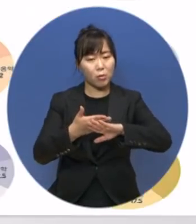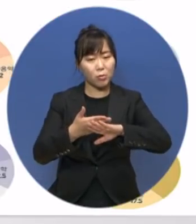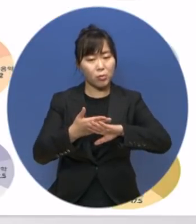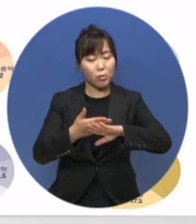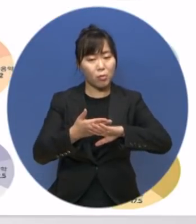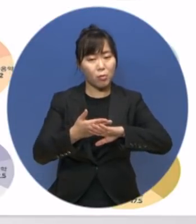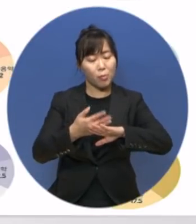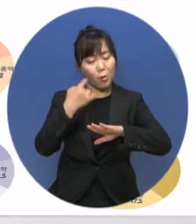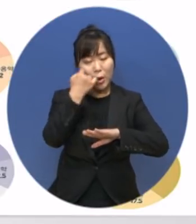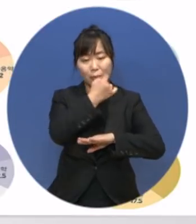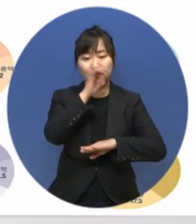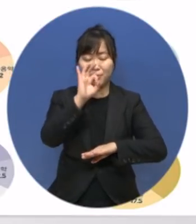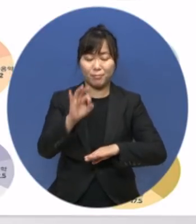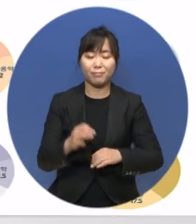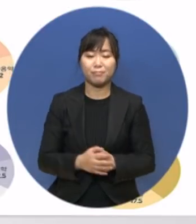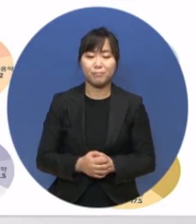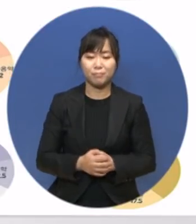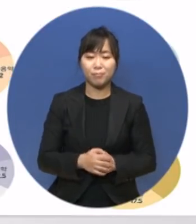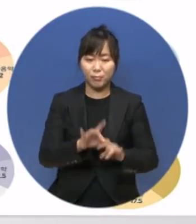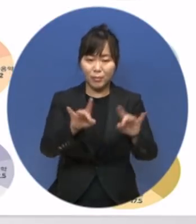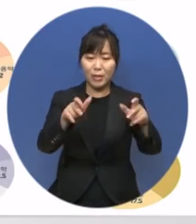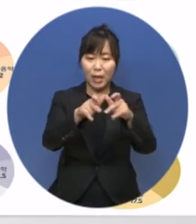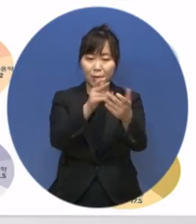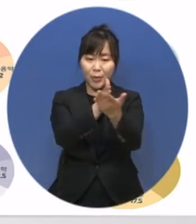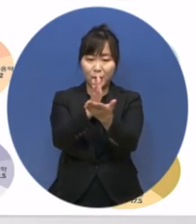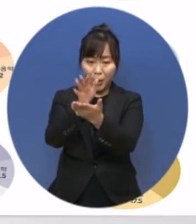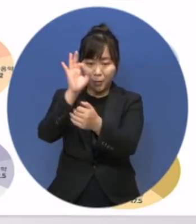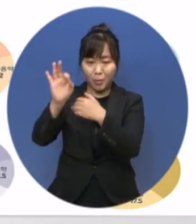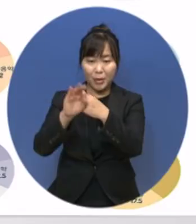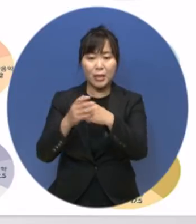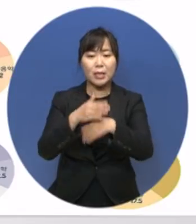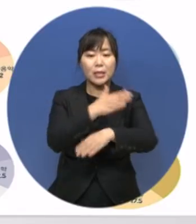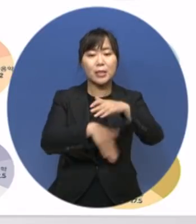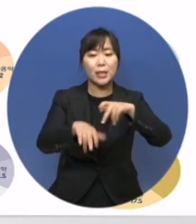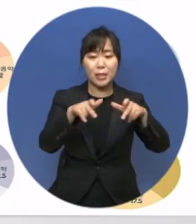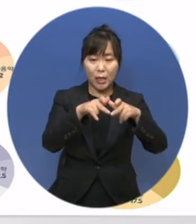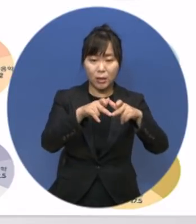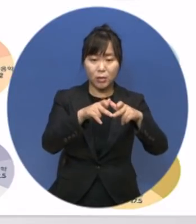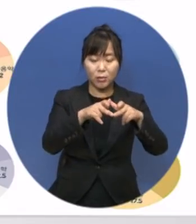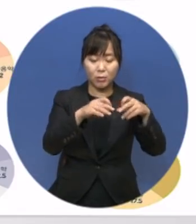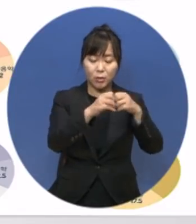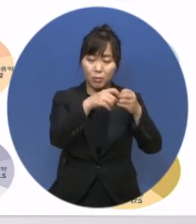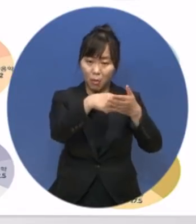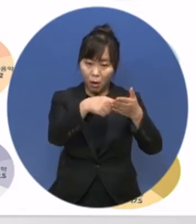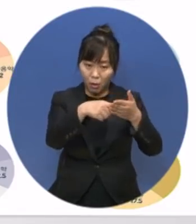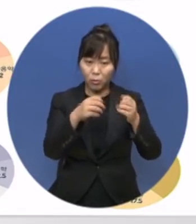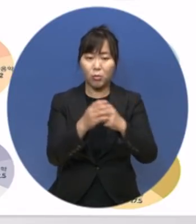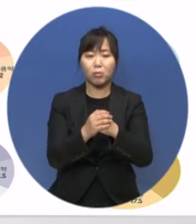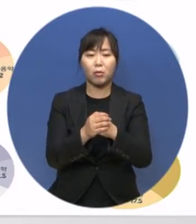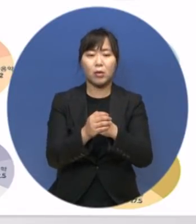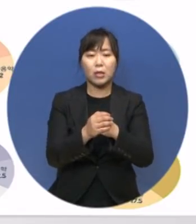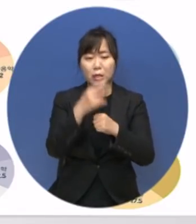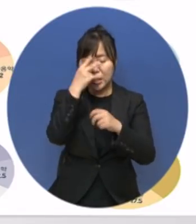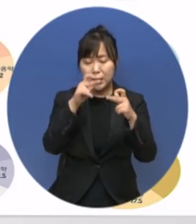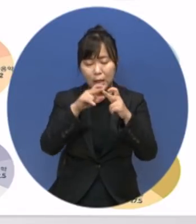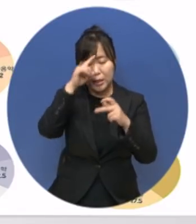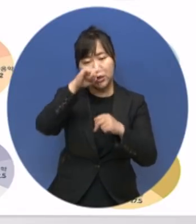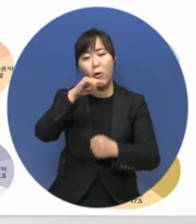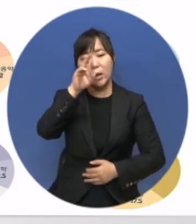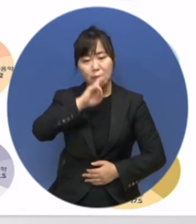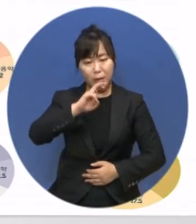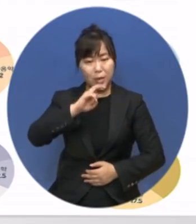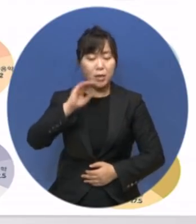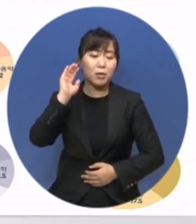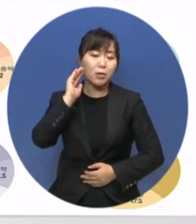수 있습니다. 각각의 장애 유형별로 살펴보면 지체장애인들은 문학, 시각장애인들은 서양음악,